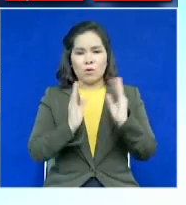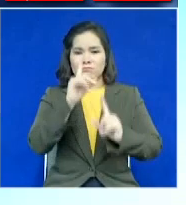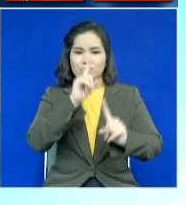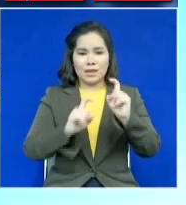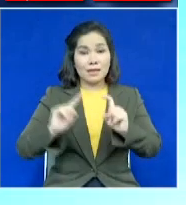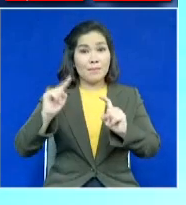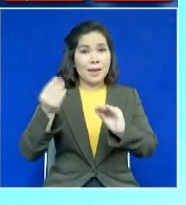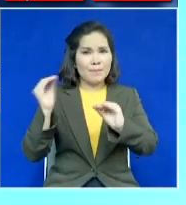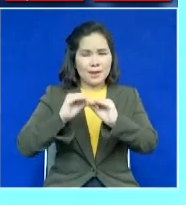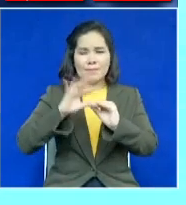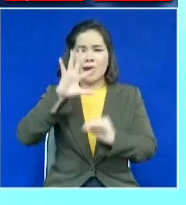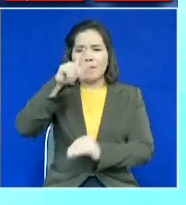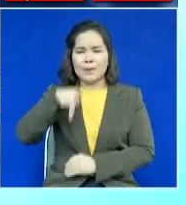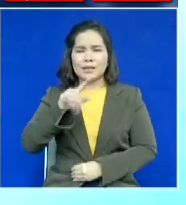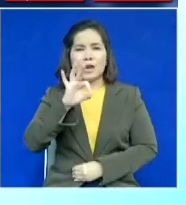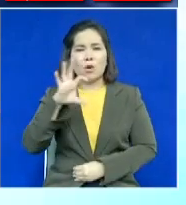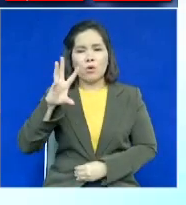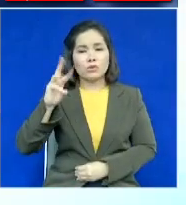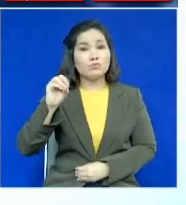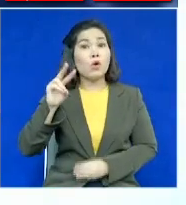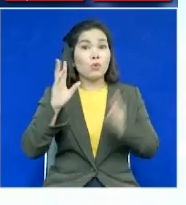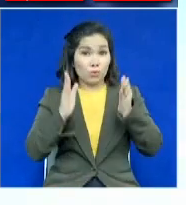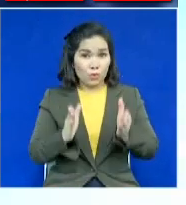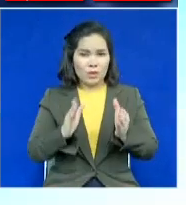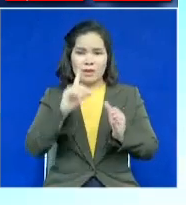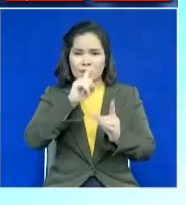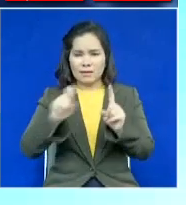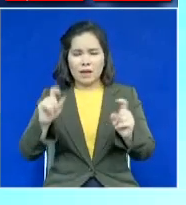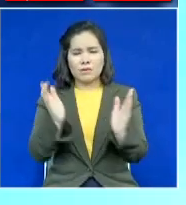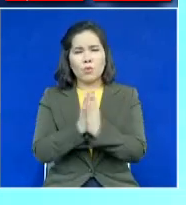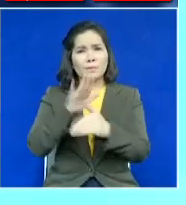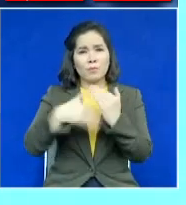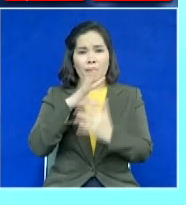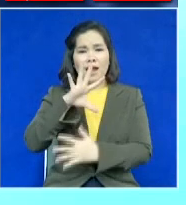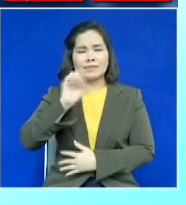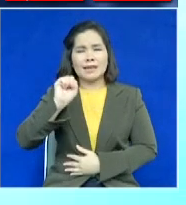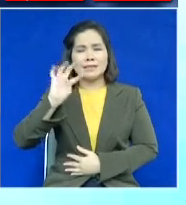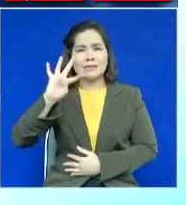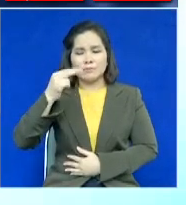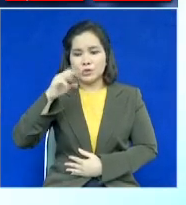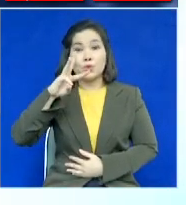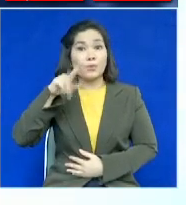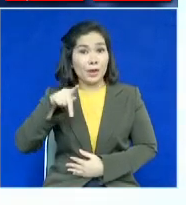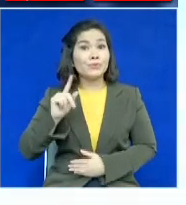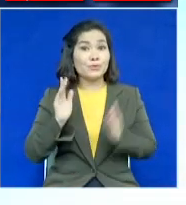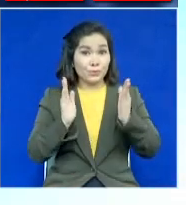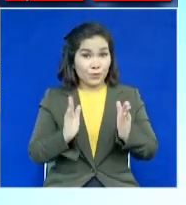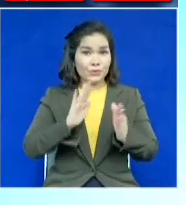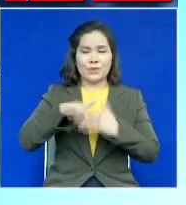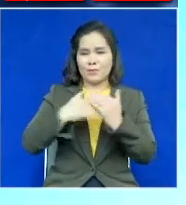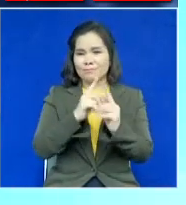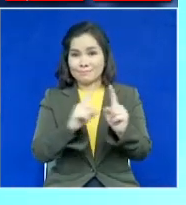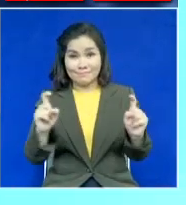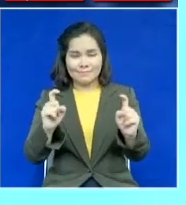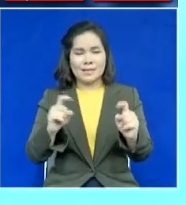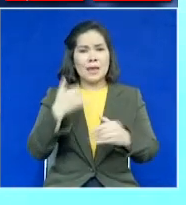ตเพิ่มขึ้นอีก 5,962 คนรวมเสียชีวิตแล้ว 546,000 คนค่ะสำหรับ